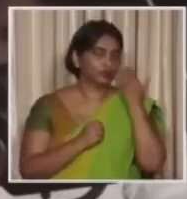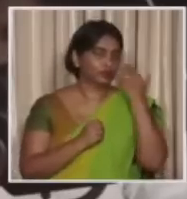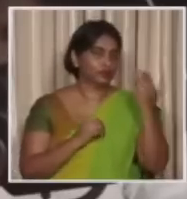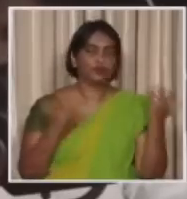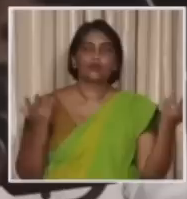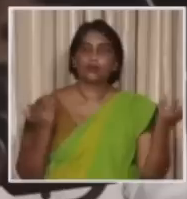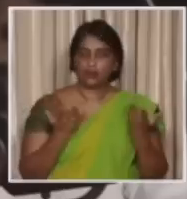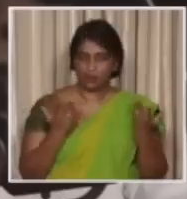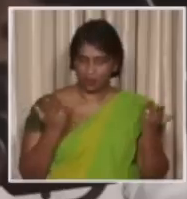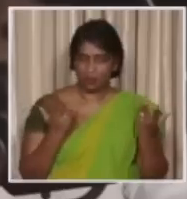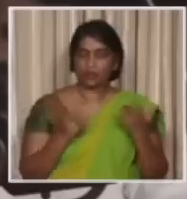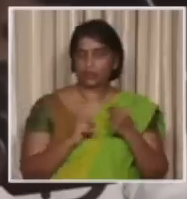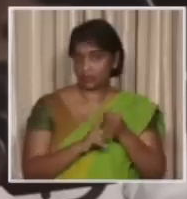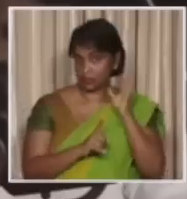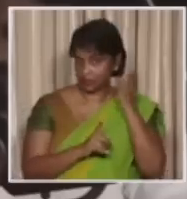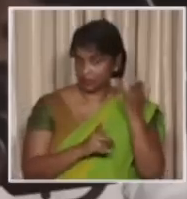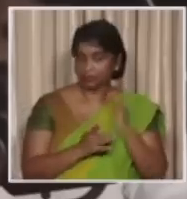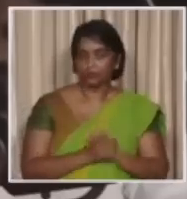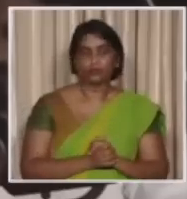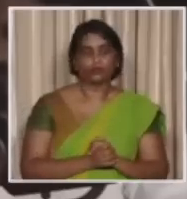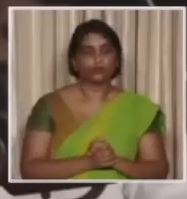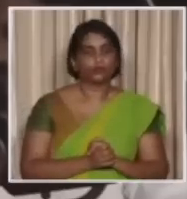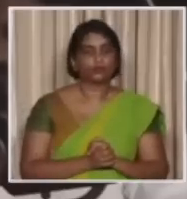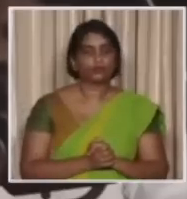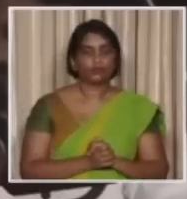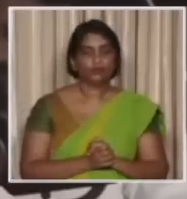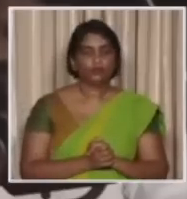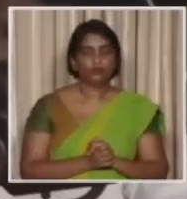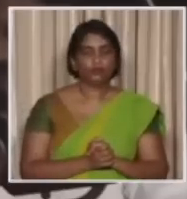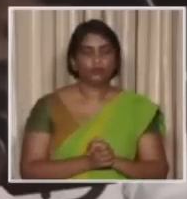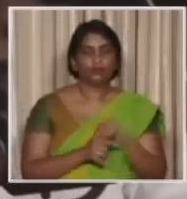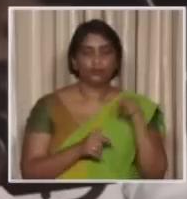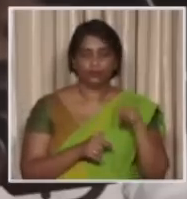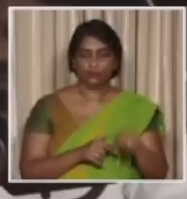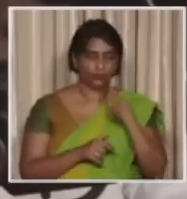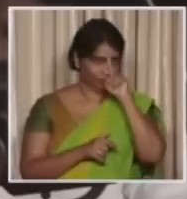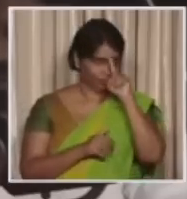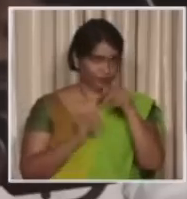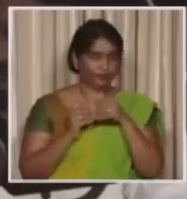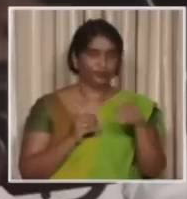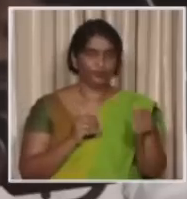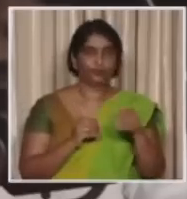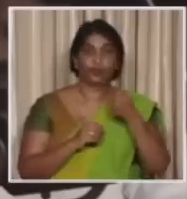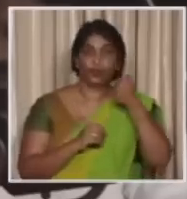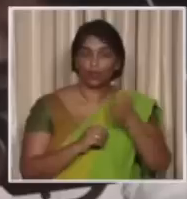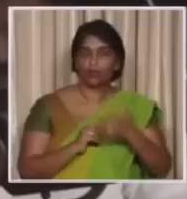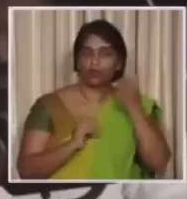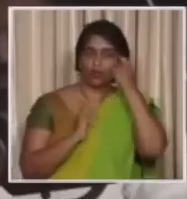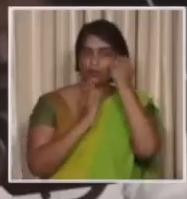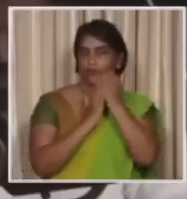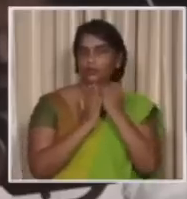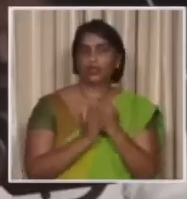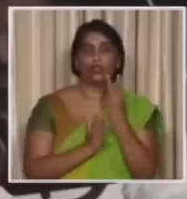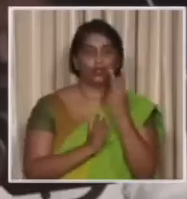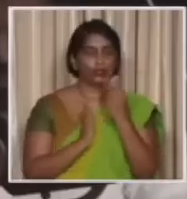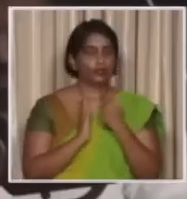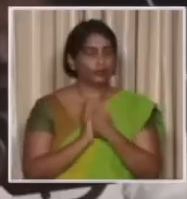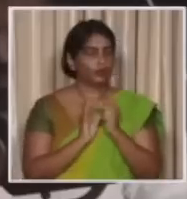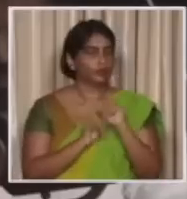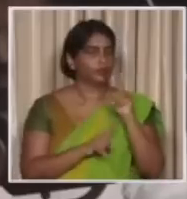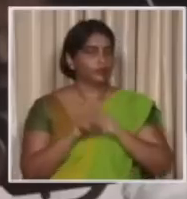බෑ සභාපතිතුමනි. දැන් මේ සතියේ වැදගත් යෝජනා දෙකක් මේ ගරු